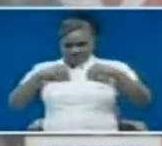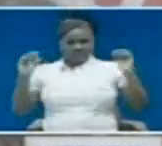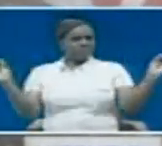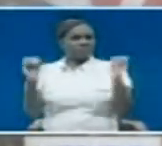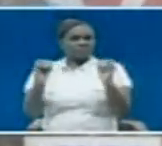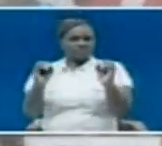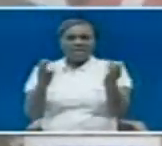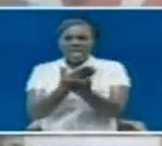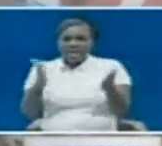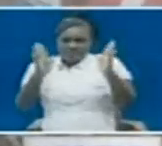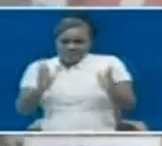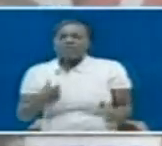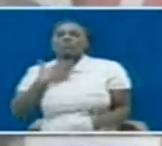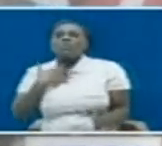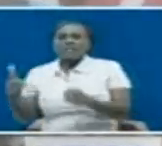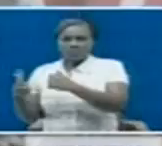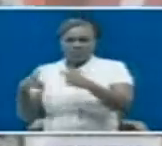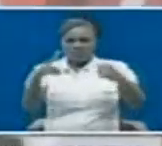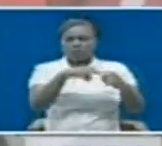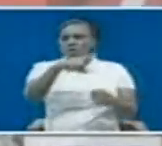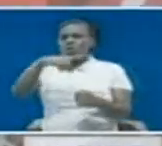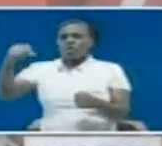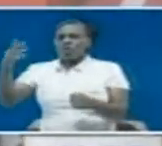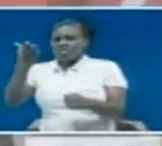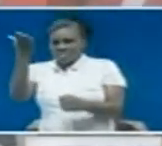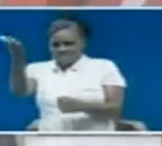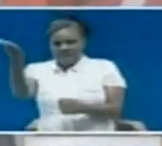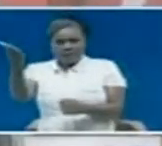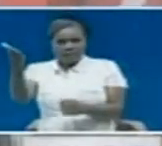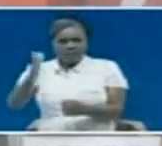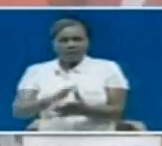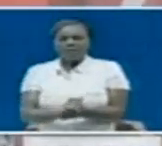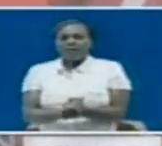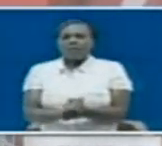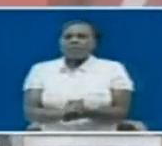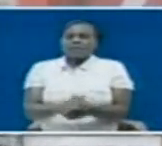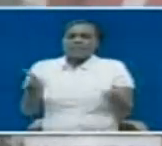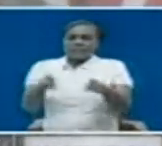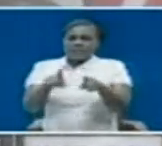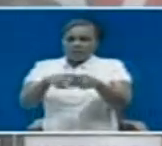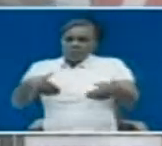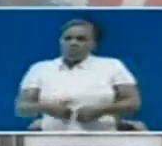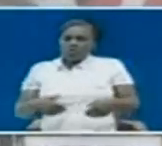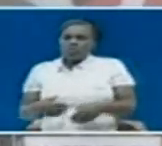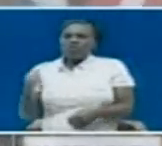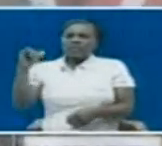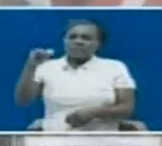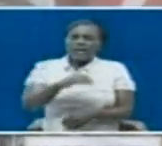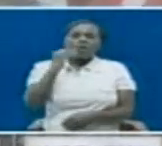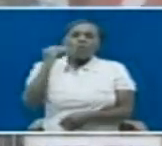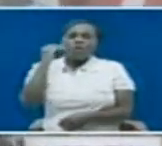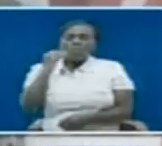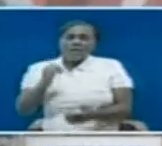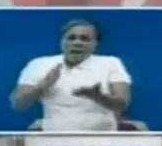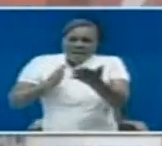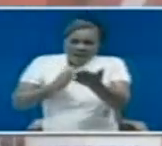na atakaye sabasaba aeke mwanawe mbele na wanawetu tuwatie majumbani. Kama kweli ni